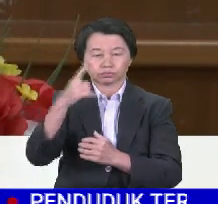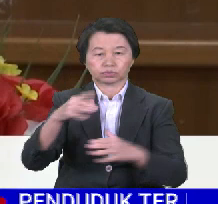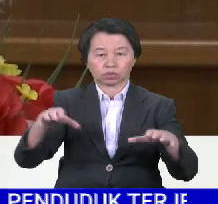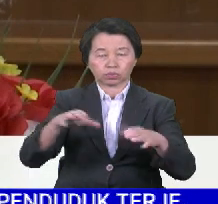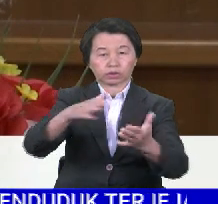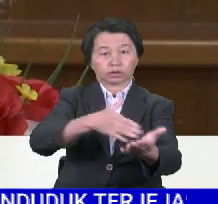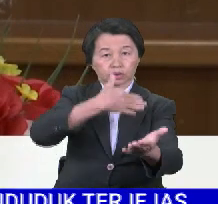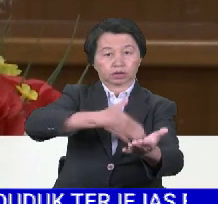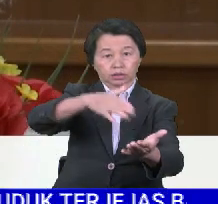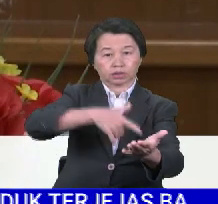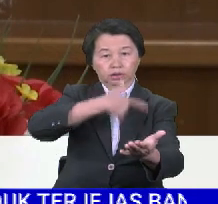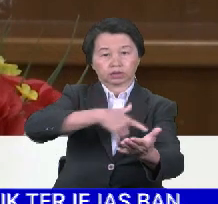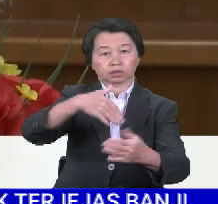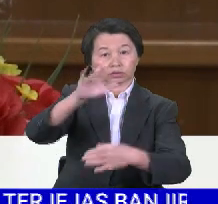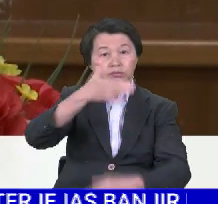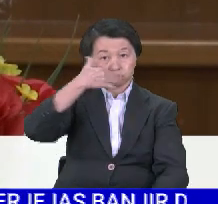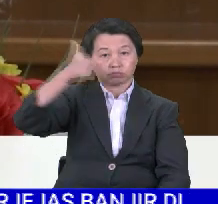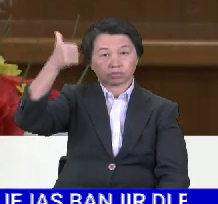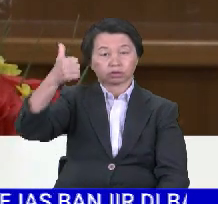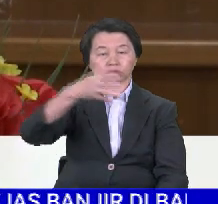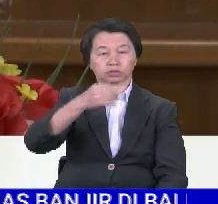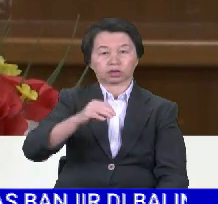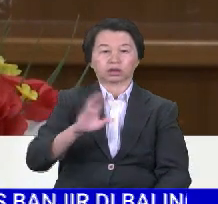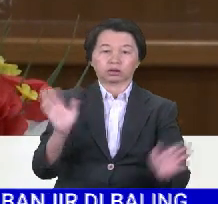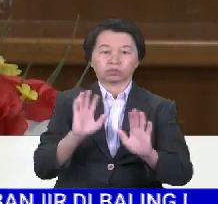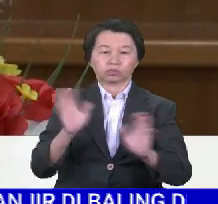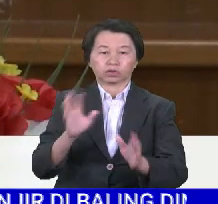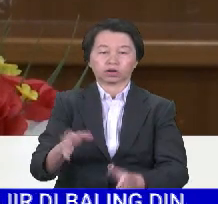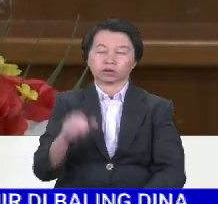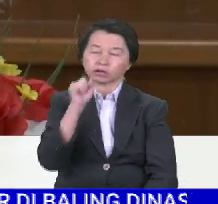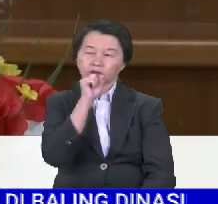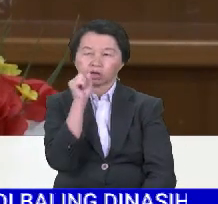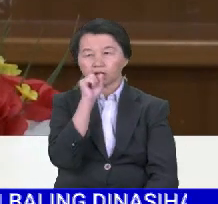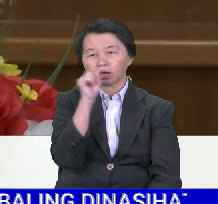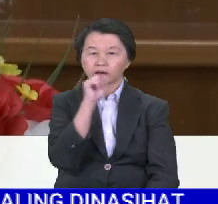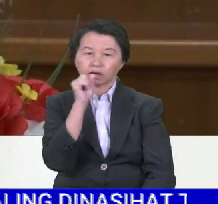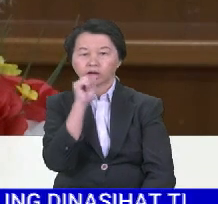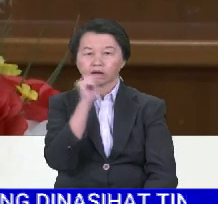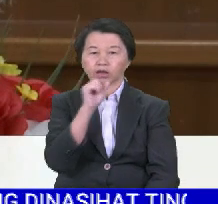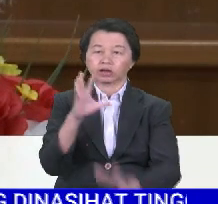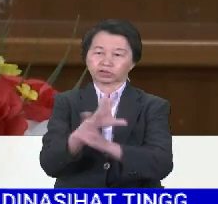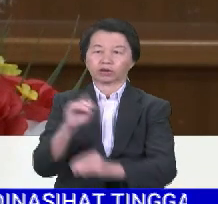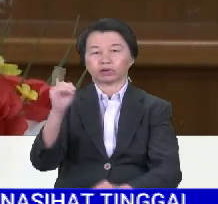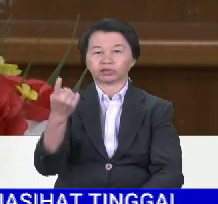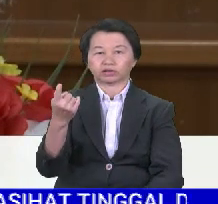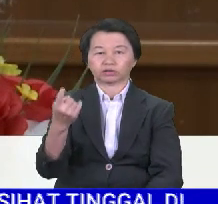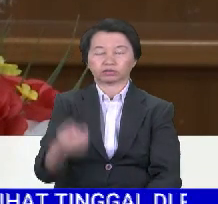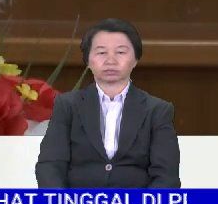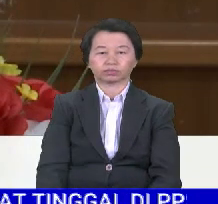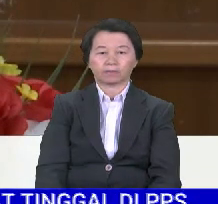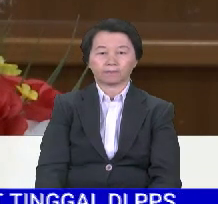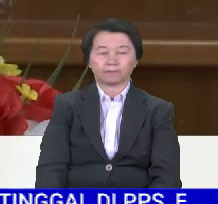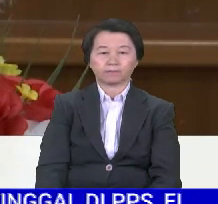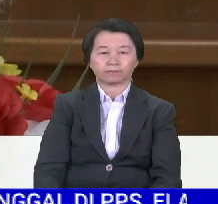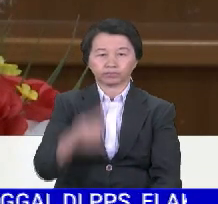menghasilkan lagu-lagu yang lebih menarik dan bukan hanya disampaikan di Sarawak saja. Dalam